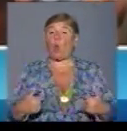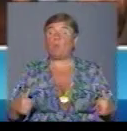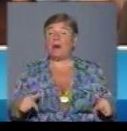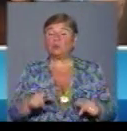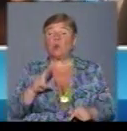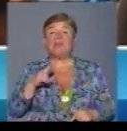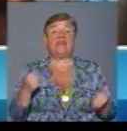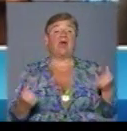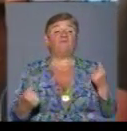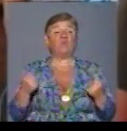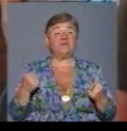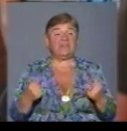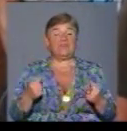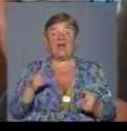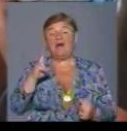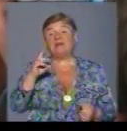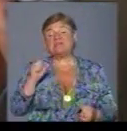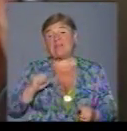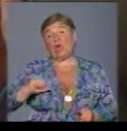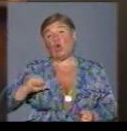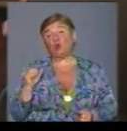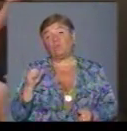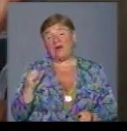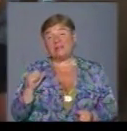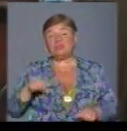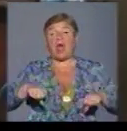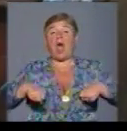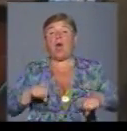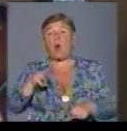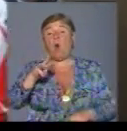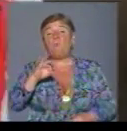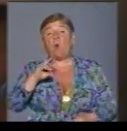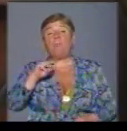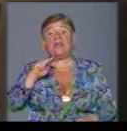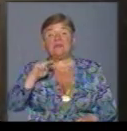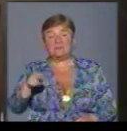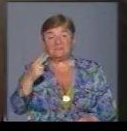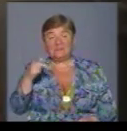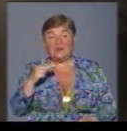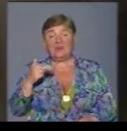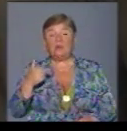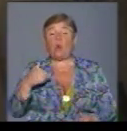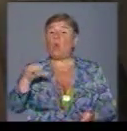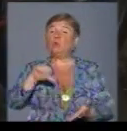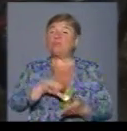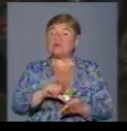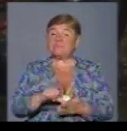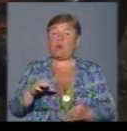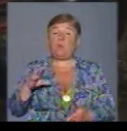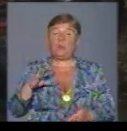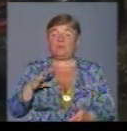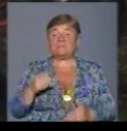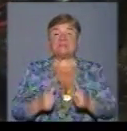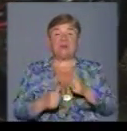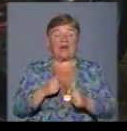водій. Це товариша мопед. Він в прошлому році вже був учасником теж